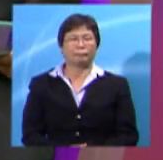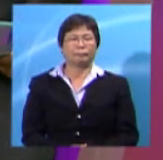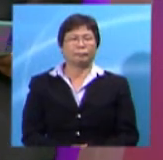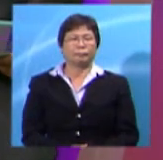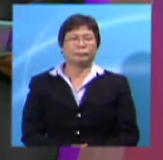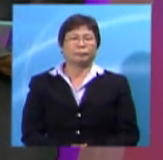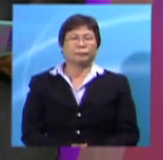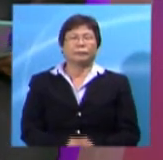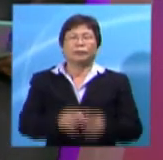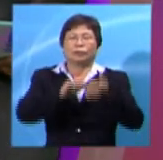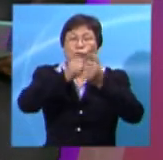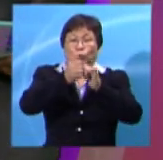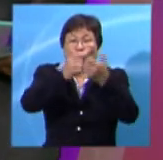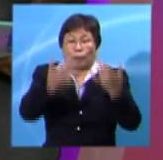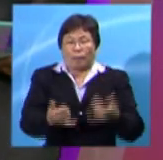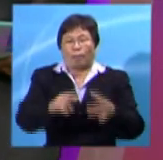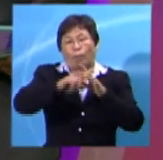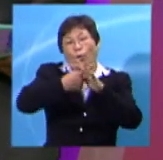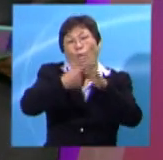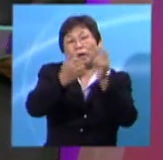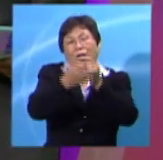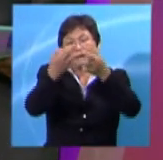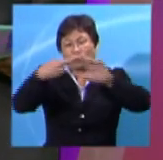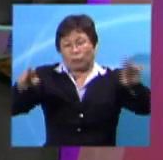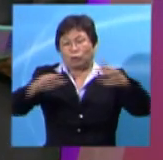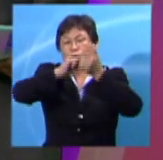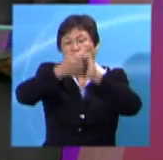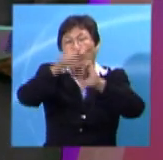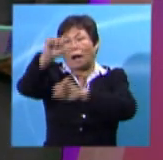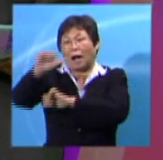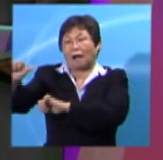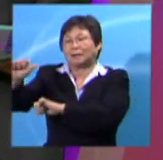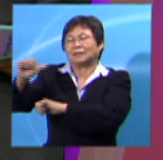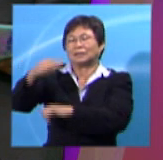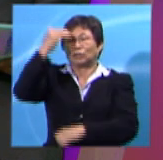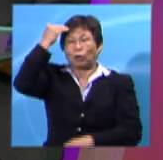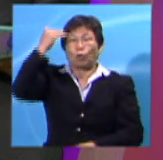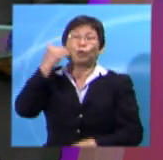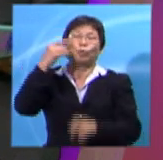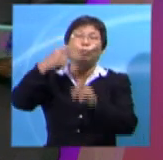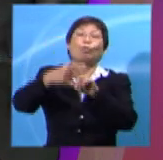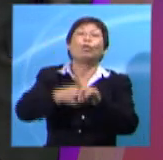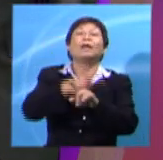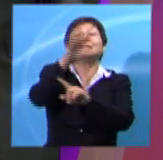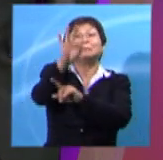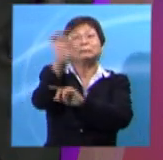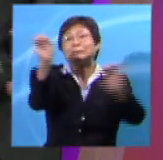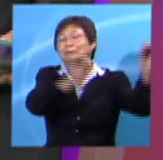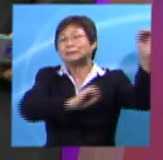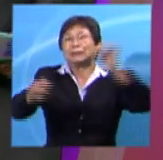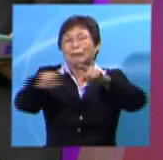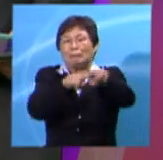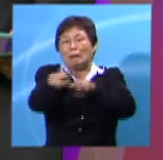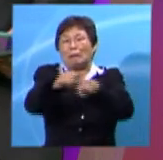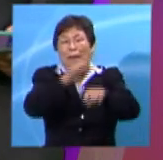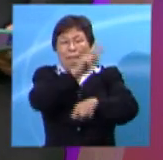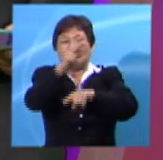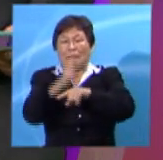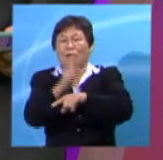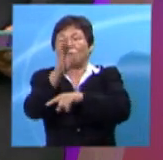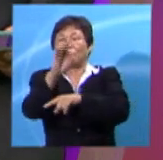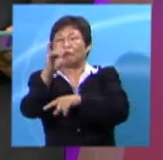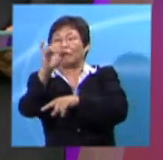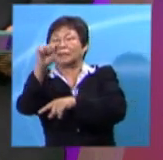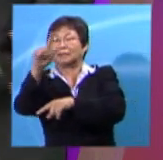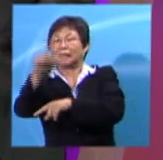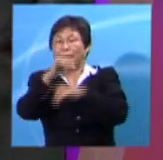Baiklah segmen sukan malam ini dimulakan dengan persiapan ke sukan Asia inion bulan depan ketiadaan penyerang kebangsaan Faizal shari